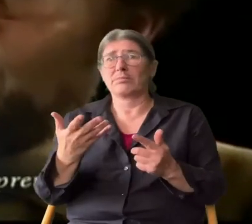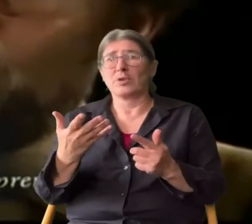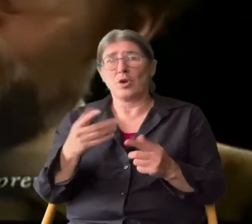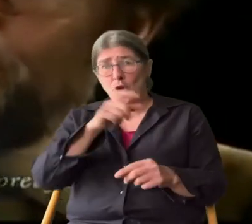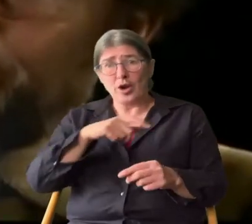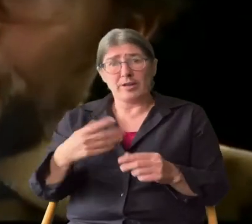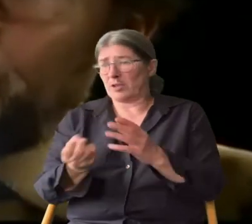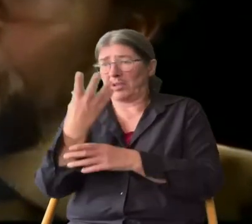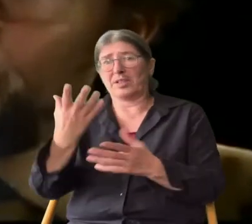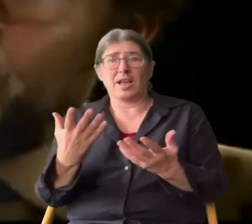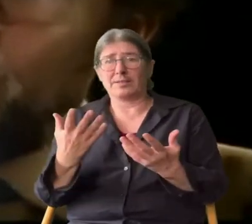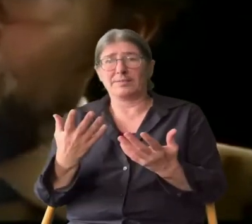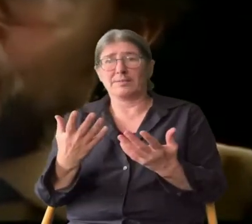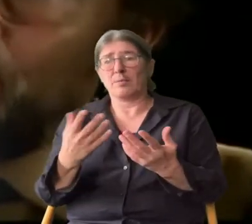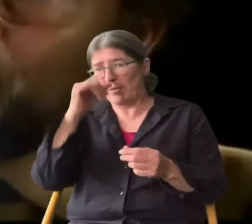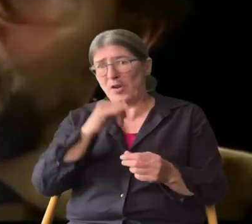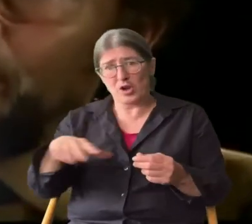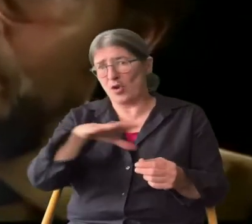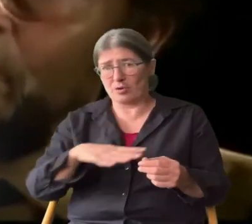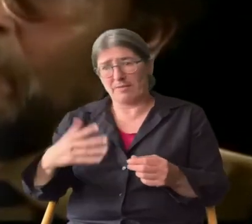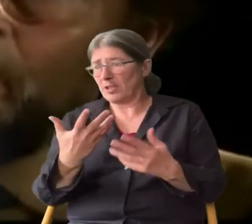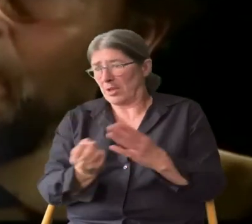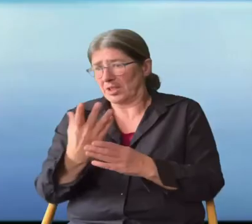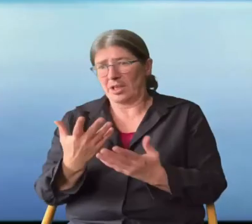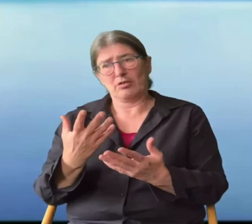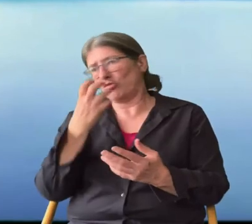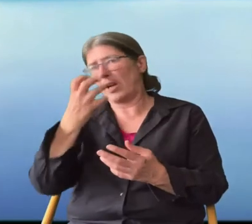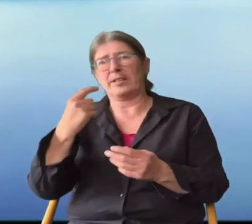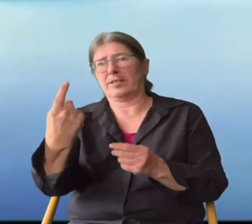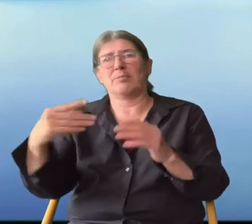mit seinen Leuten passiert oder mit seiner Bevölkerung passiert.